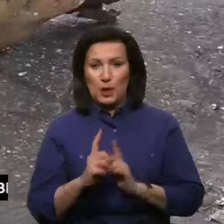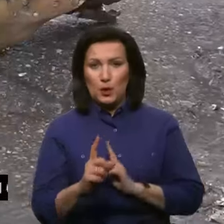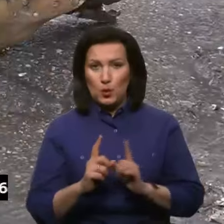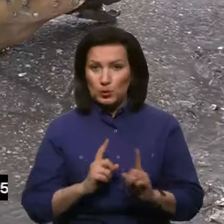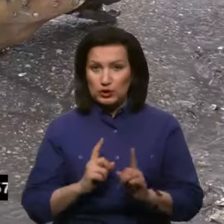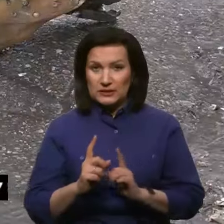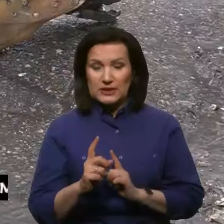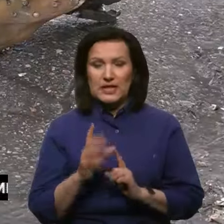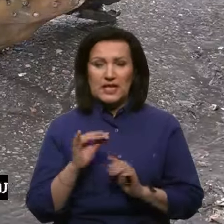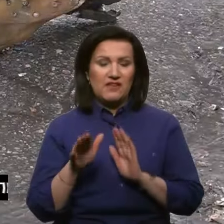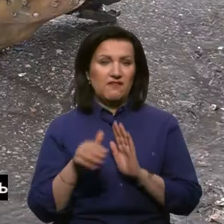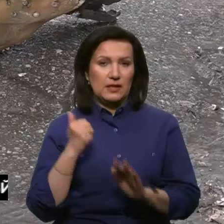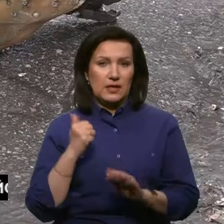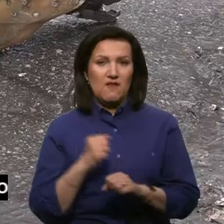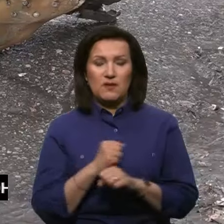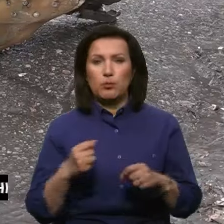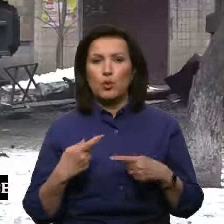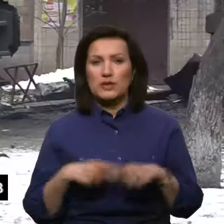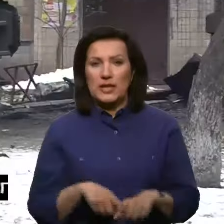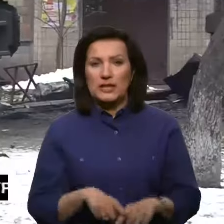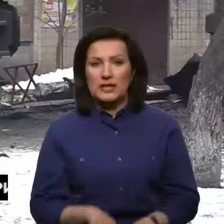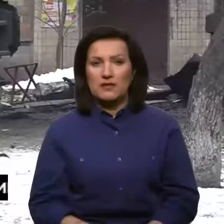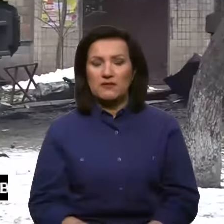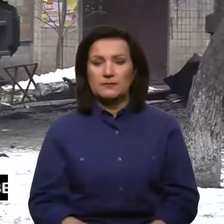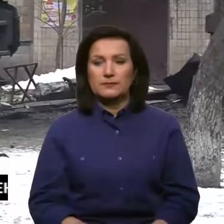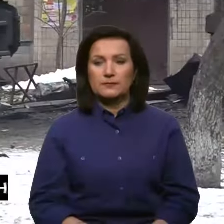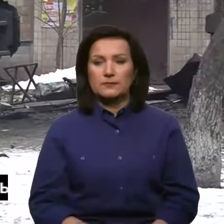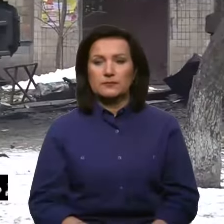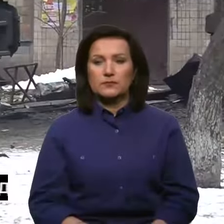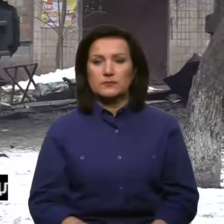проїжджою частиною та викликали вибухотехніків.